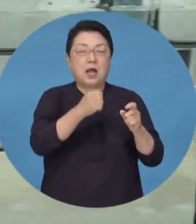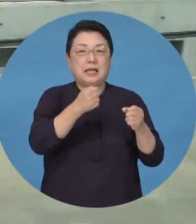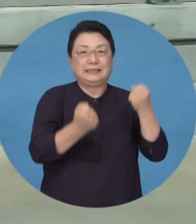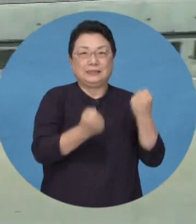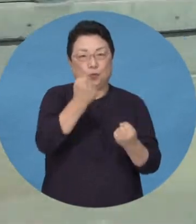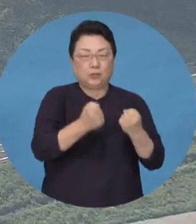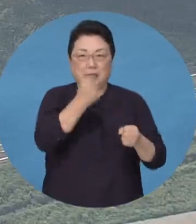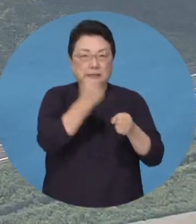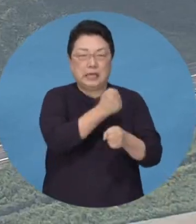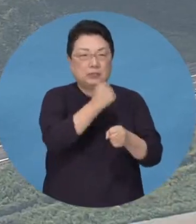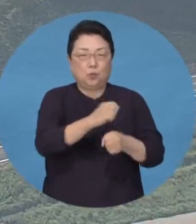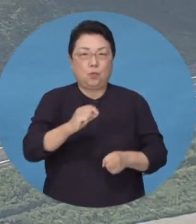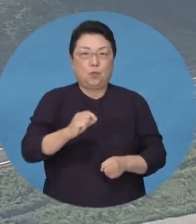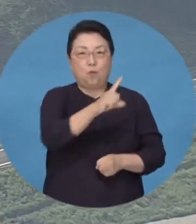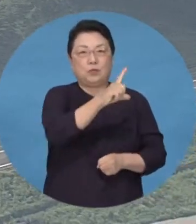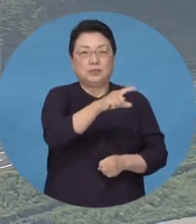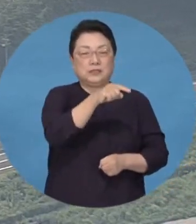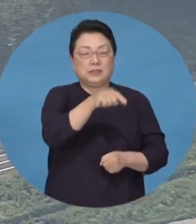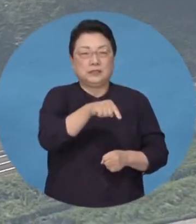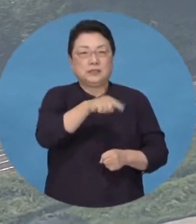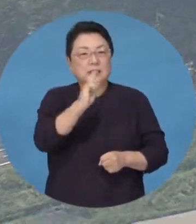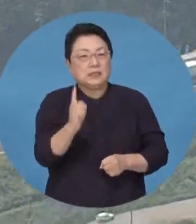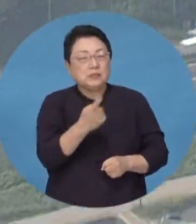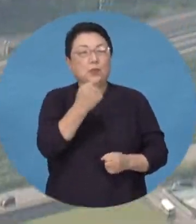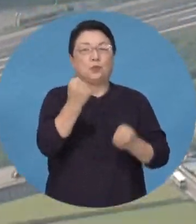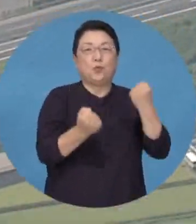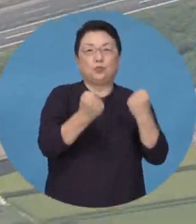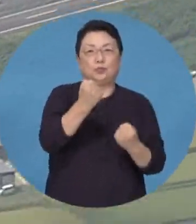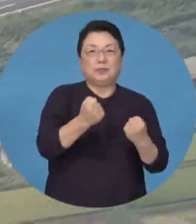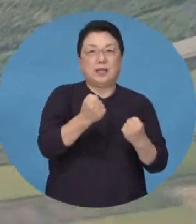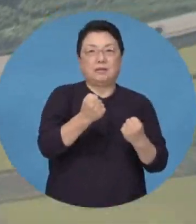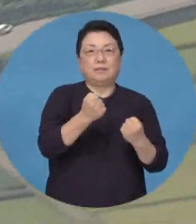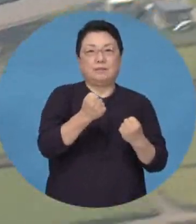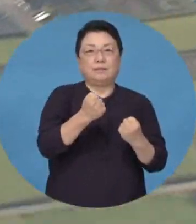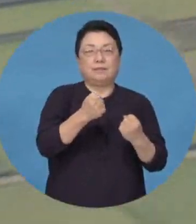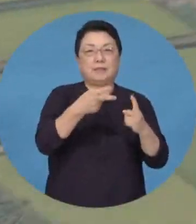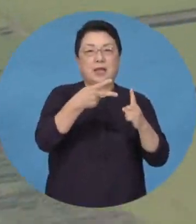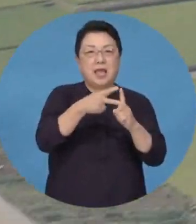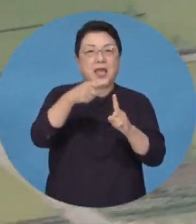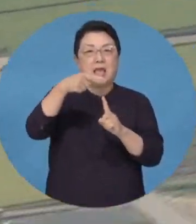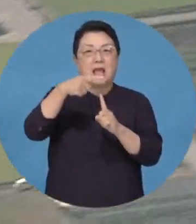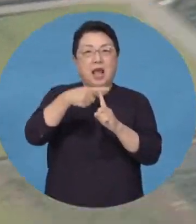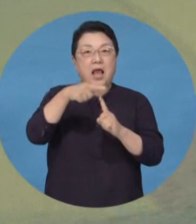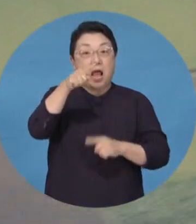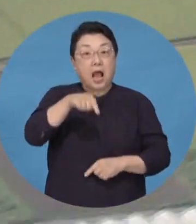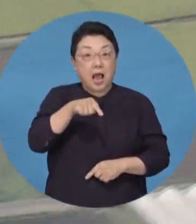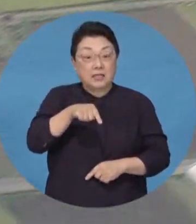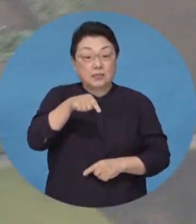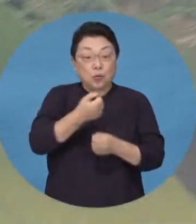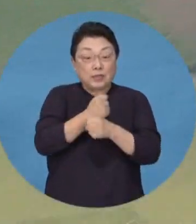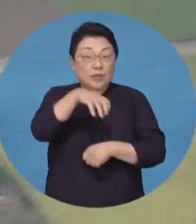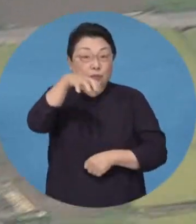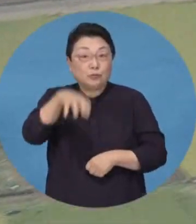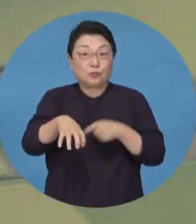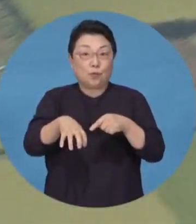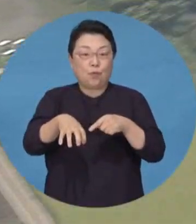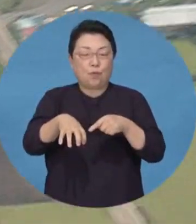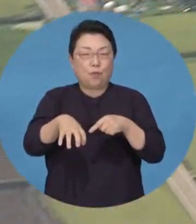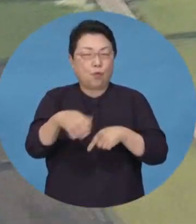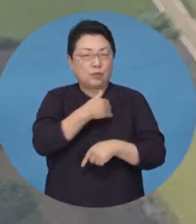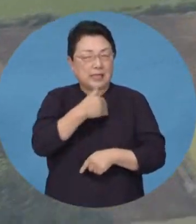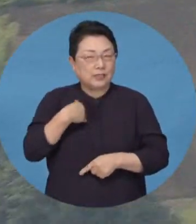ですので自動運転ですとか ai ですとかそういうものが研究拠点両方からスッとくれるわけですよね